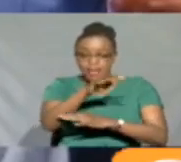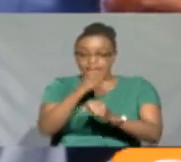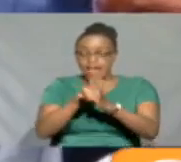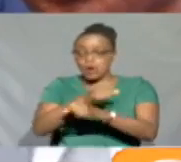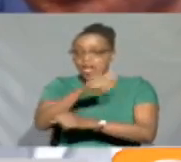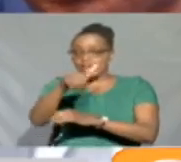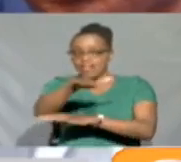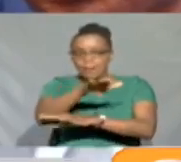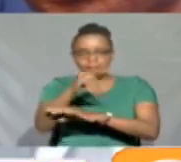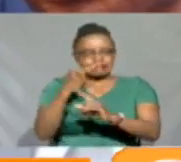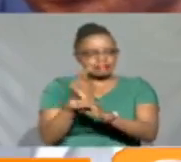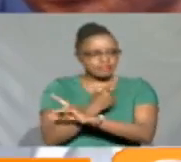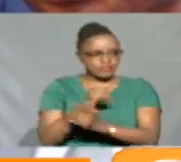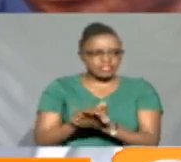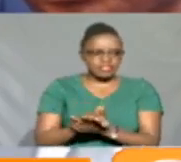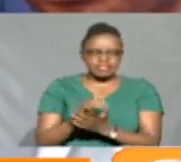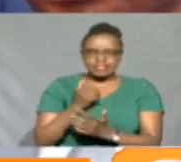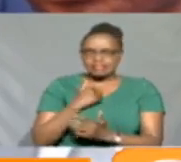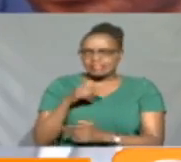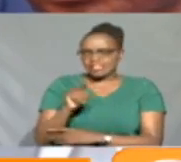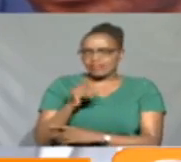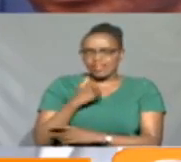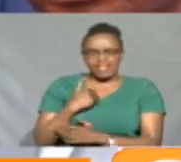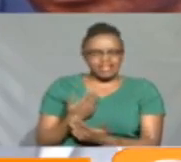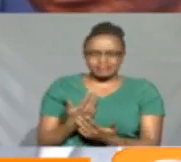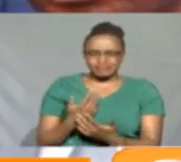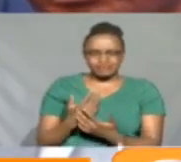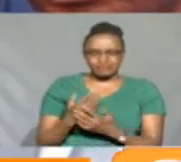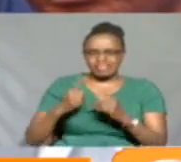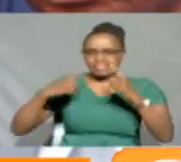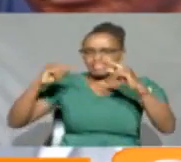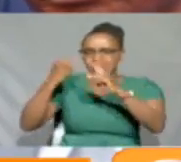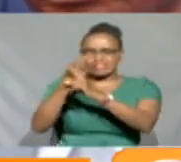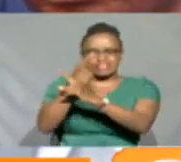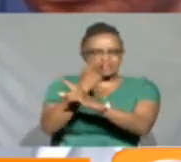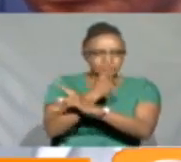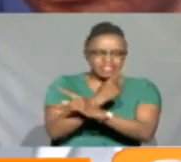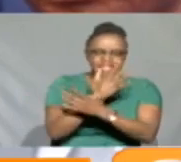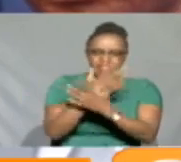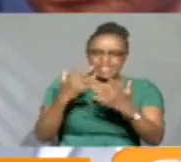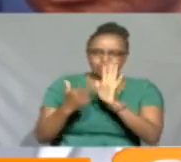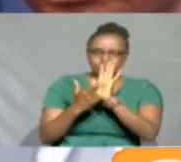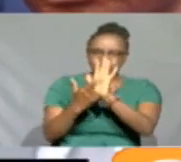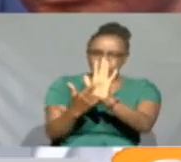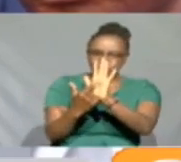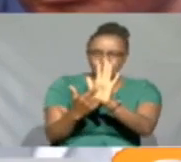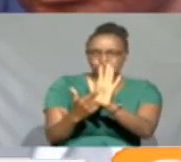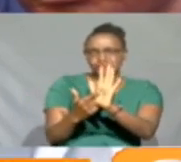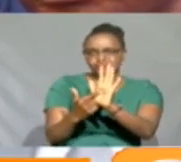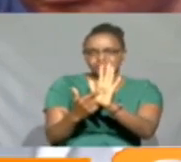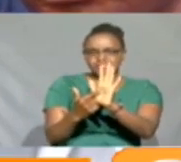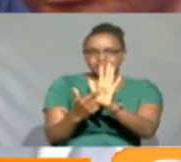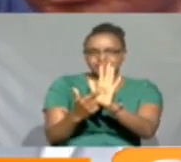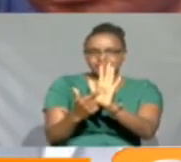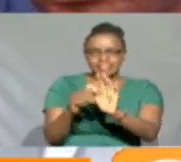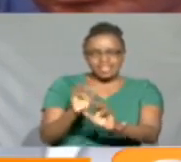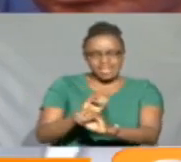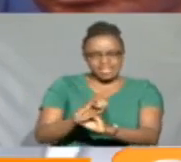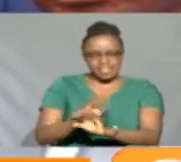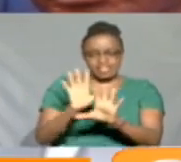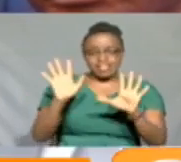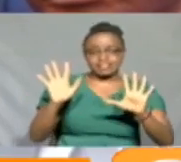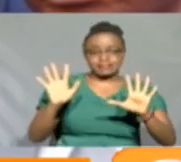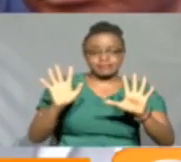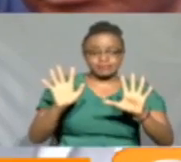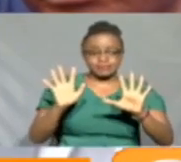elsewhere. She won against many odds. She demonstrated beyond doubt